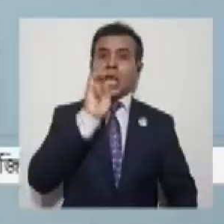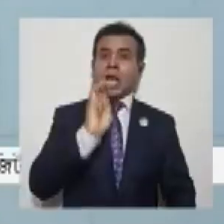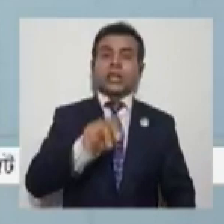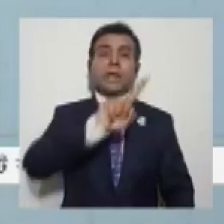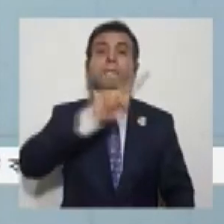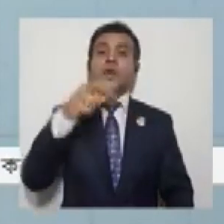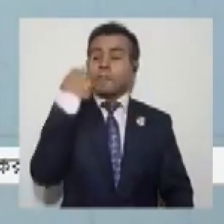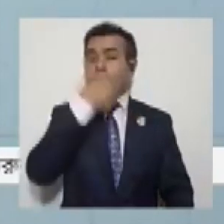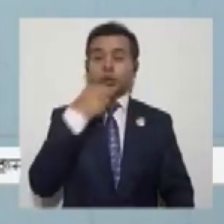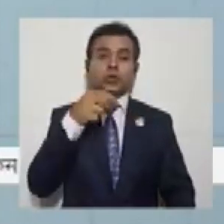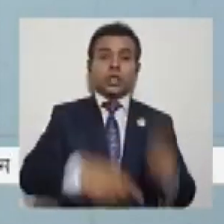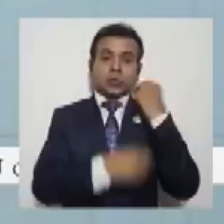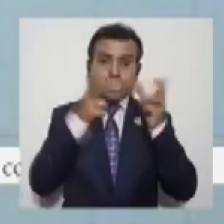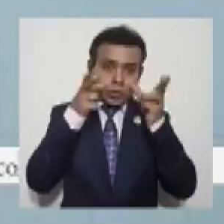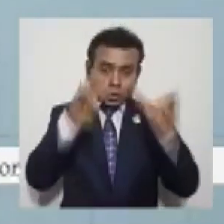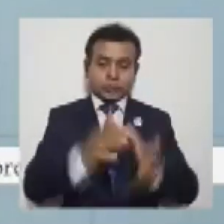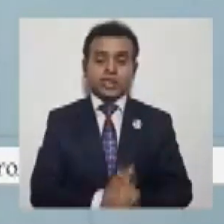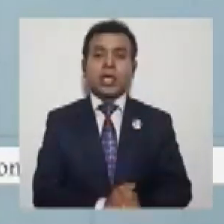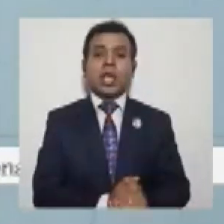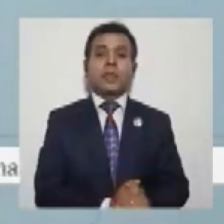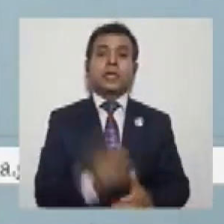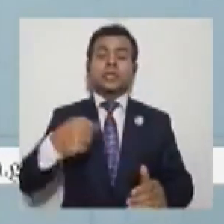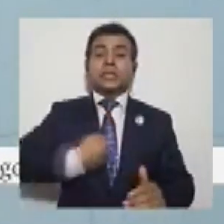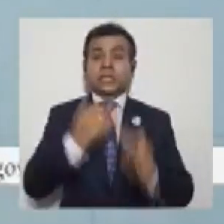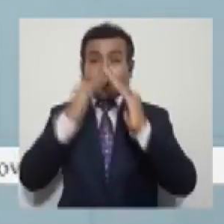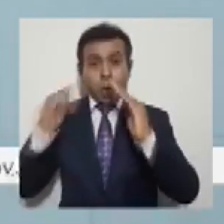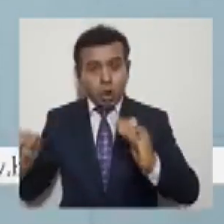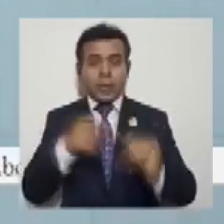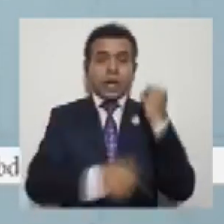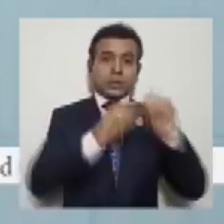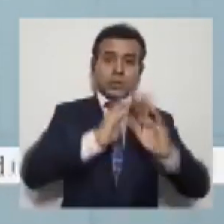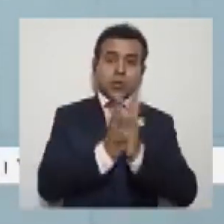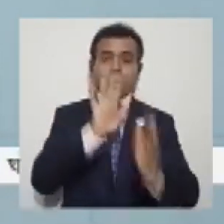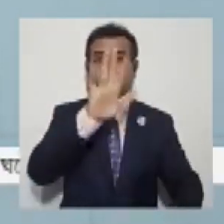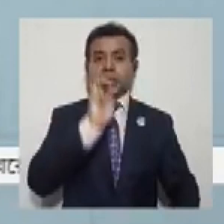1,60,806 জন, এবং মোট কোয়ারেন্টাইনে আছেন